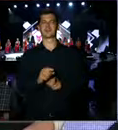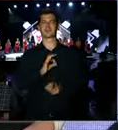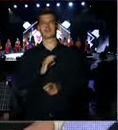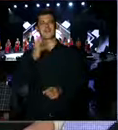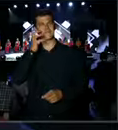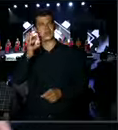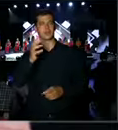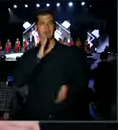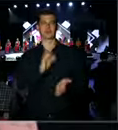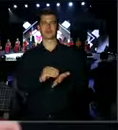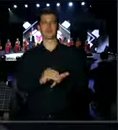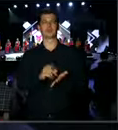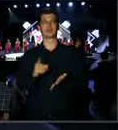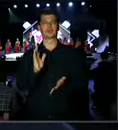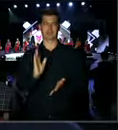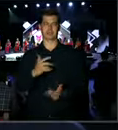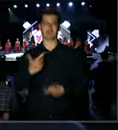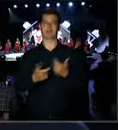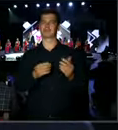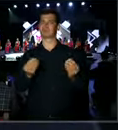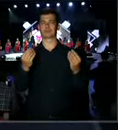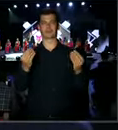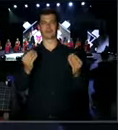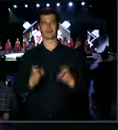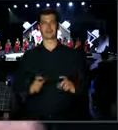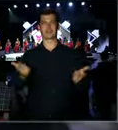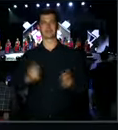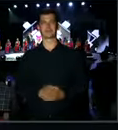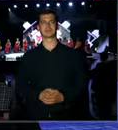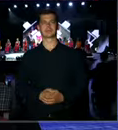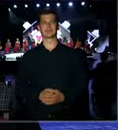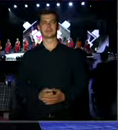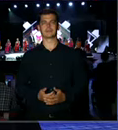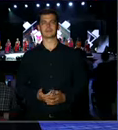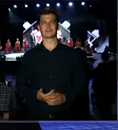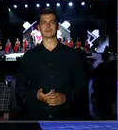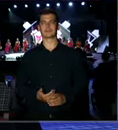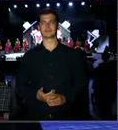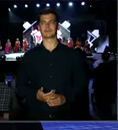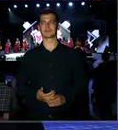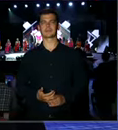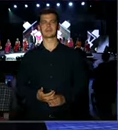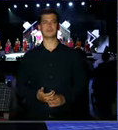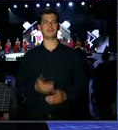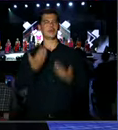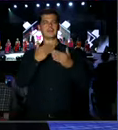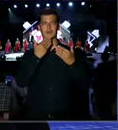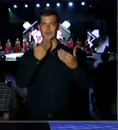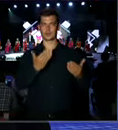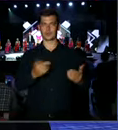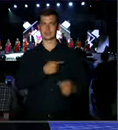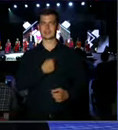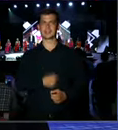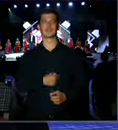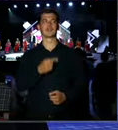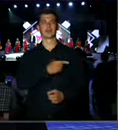i doświadczenie przyczynią się do stworzenia wyjątkowego wydarzenia dla Państwa. Jakub Bogusz, dziękujemy bardzo serdecznie za zabranie